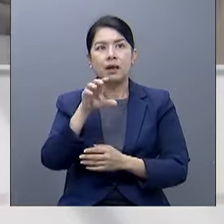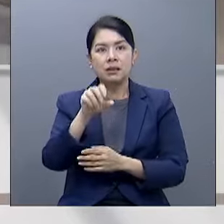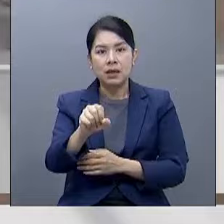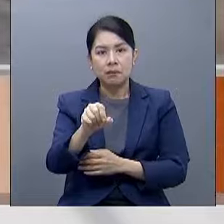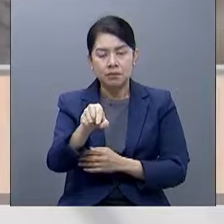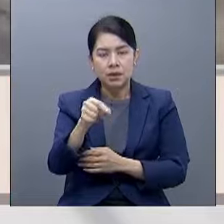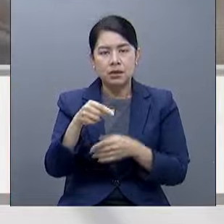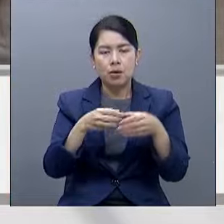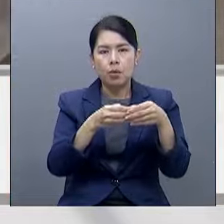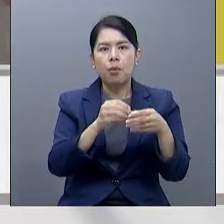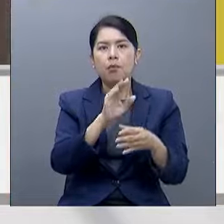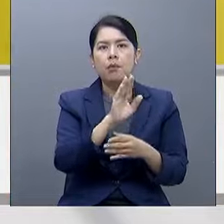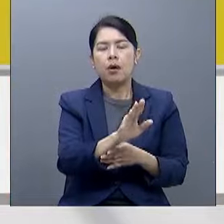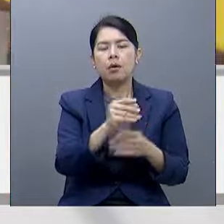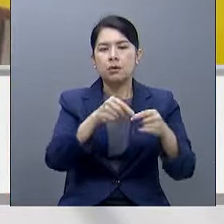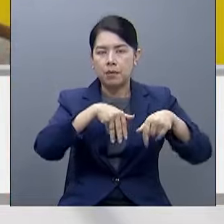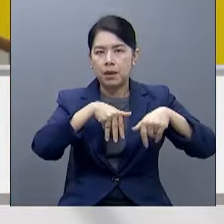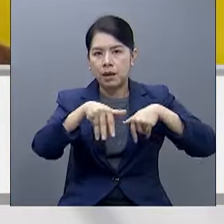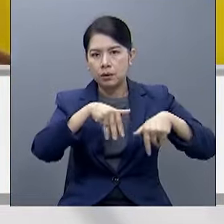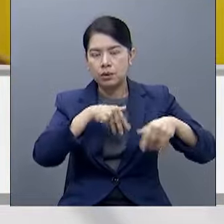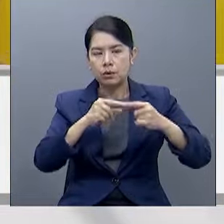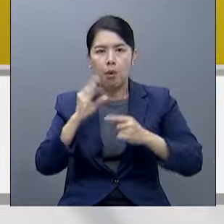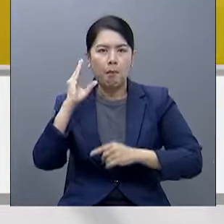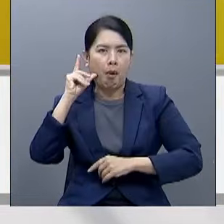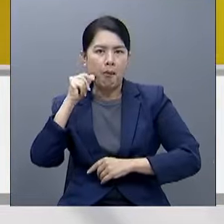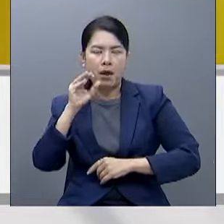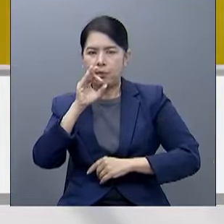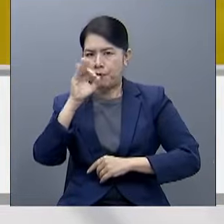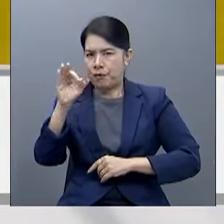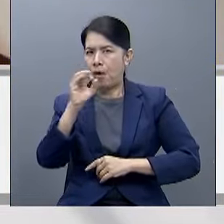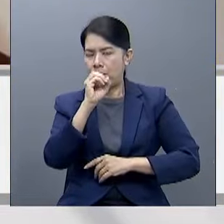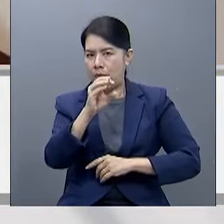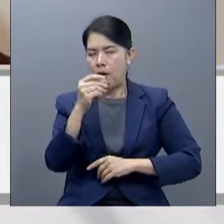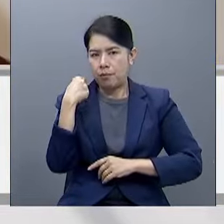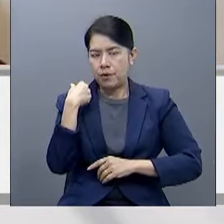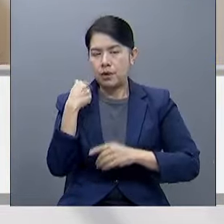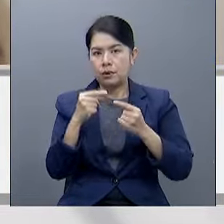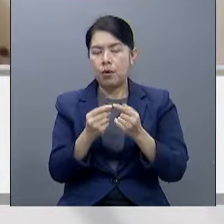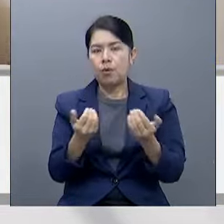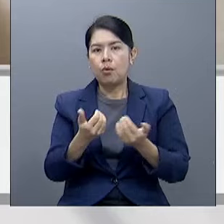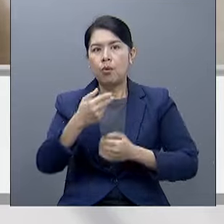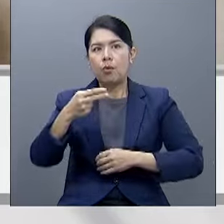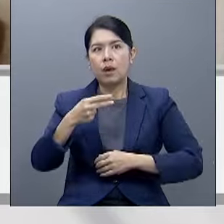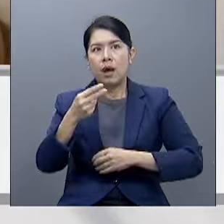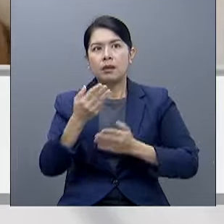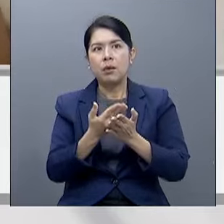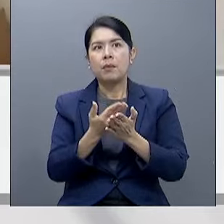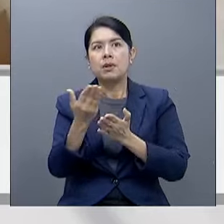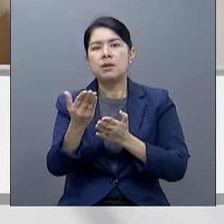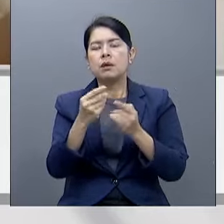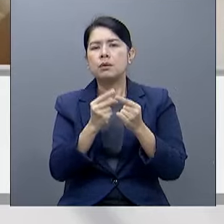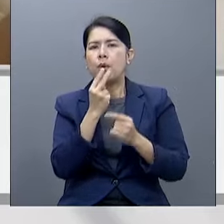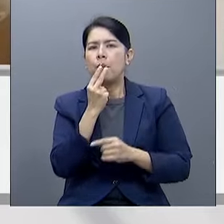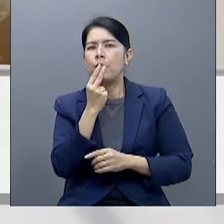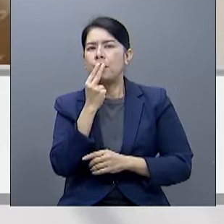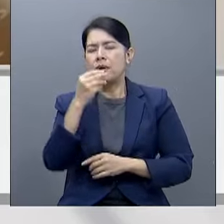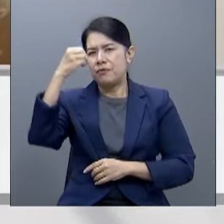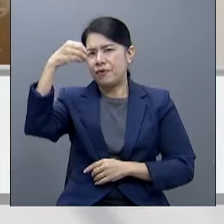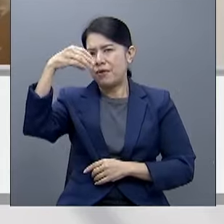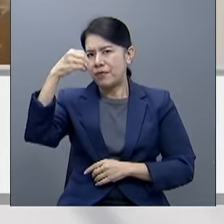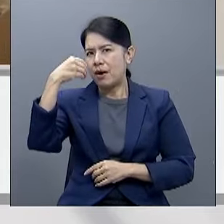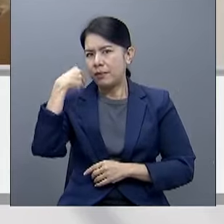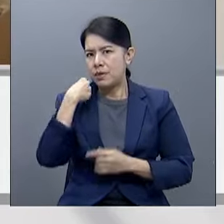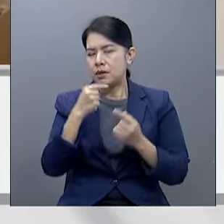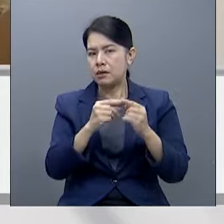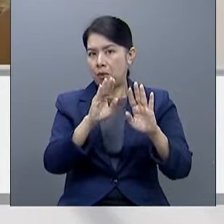กลุ่มผู้ปกครองแจ้งตำรวจค่ะว่าบุดหลานเนี่ยไปซื้อบุหรี่ไฟฟ้าในลักษณะที่มันคล้ายกับของเล่นเป็นการ์ตูนประเภทต่าง